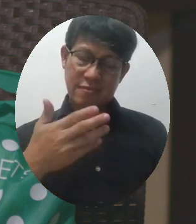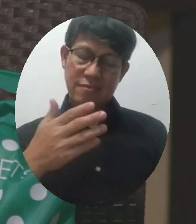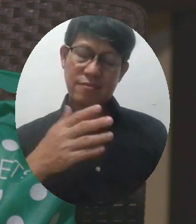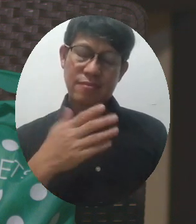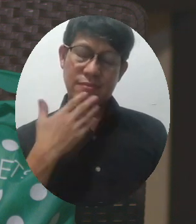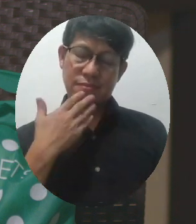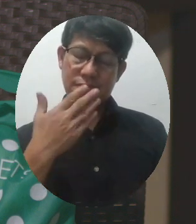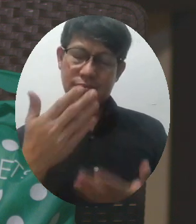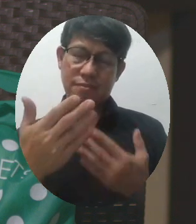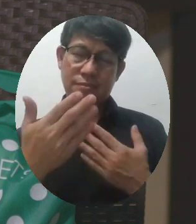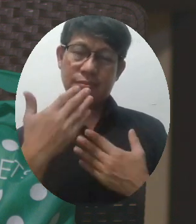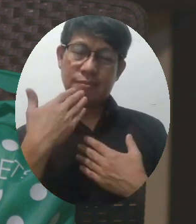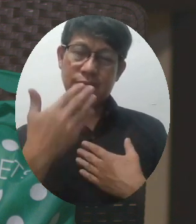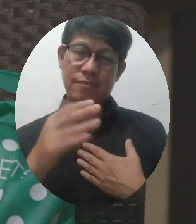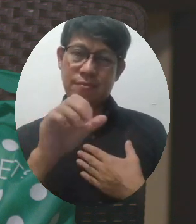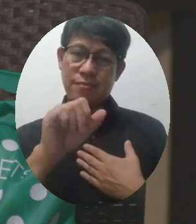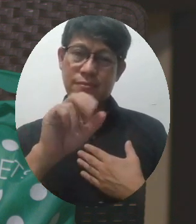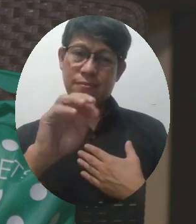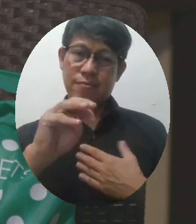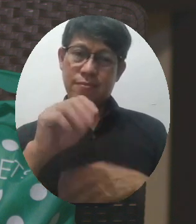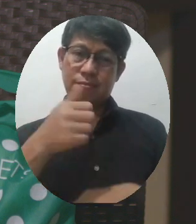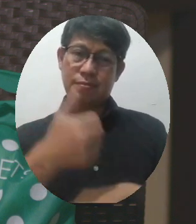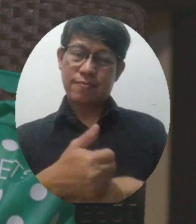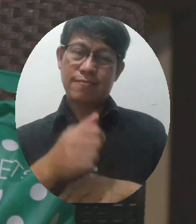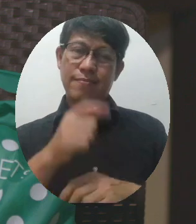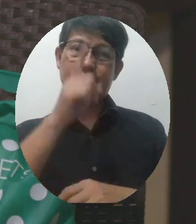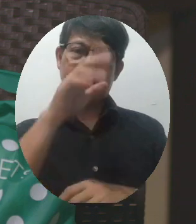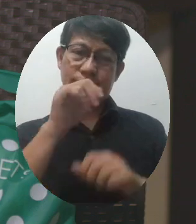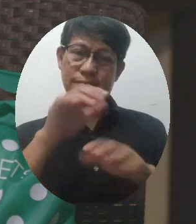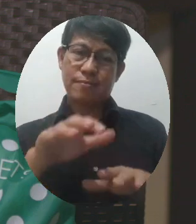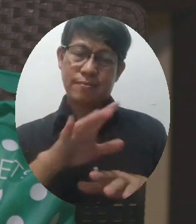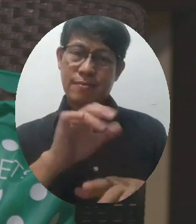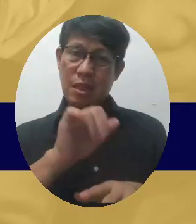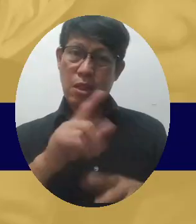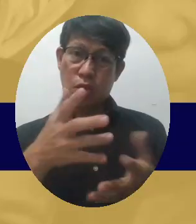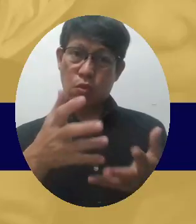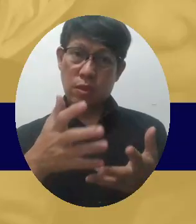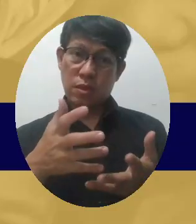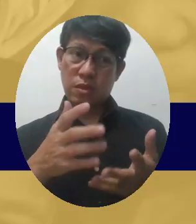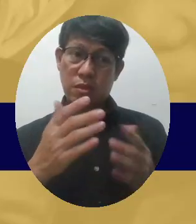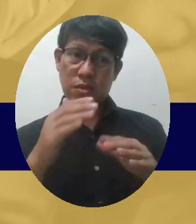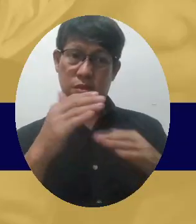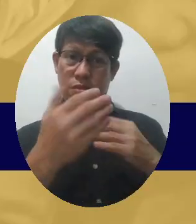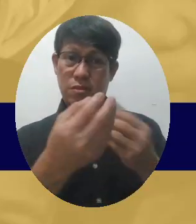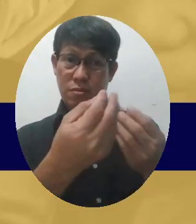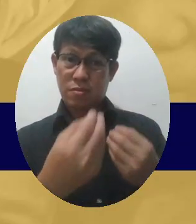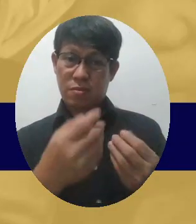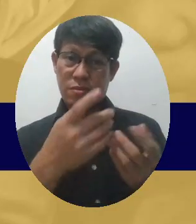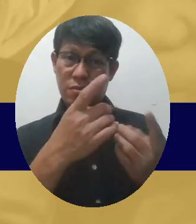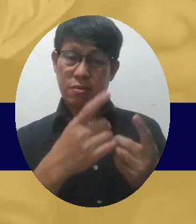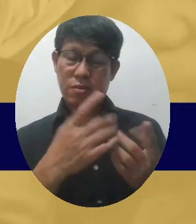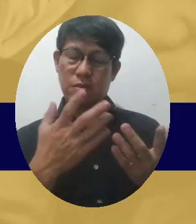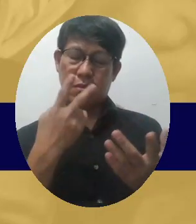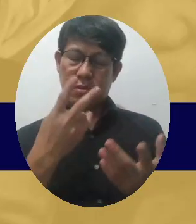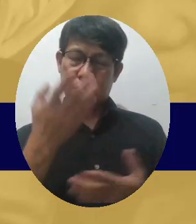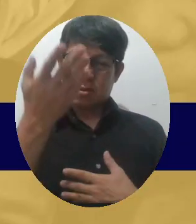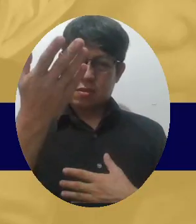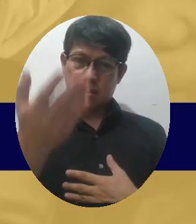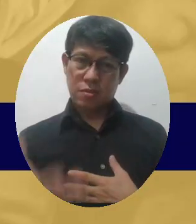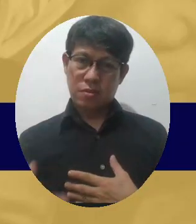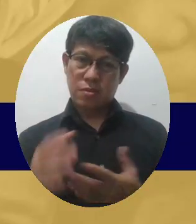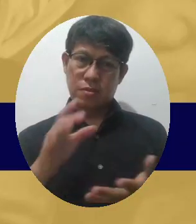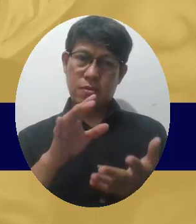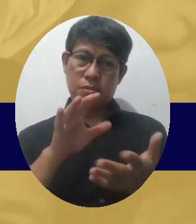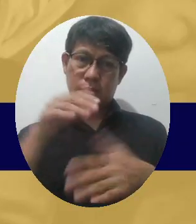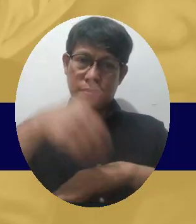sa aming pang-araw-araw. Maraming salamat po SM Foundation. God bless po. Para sa mga nais magpadala ng tulong, nasa screen